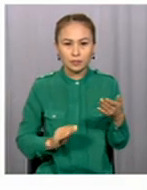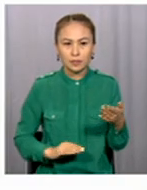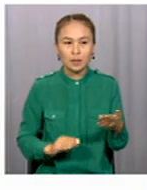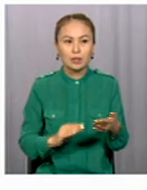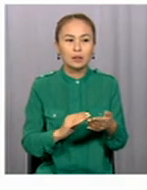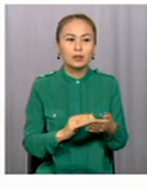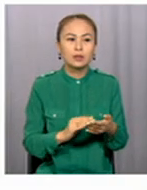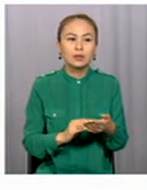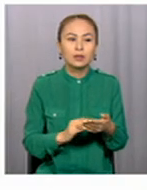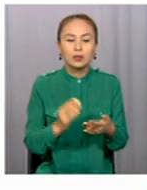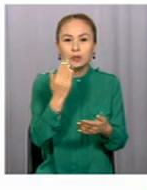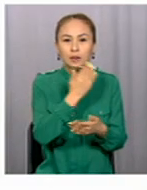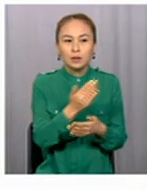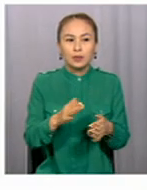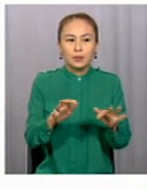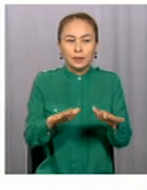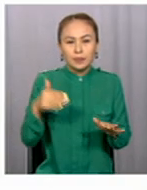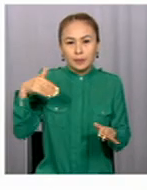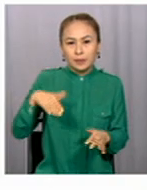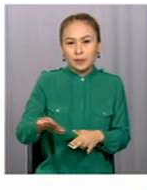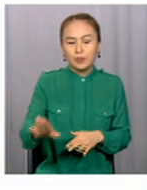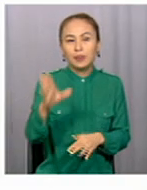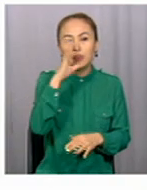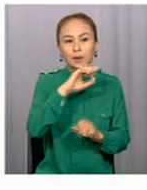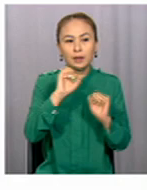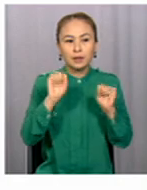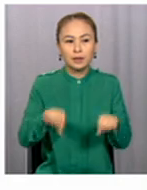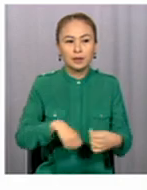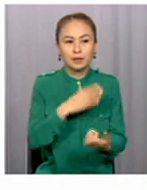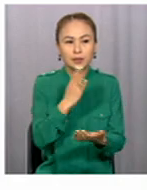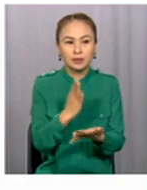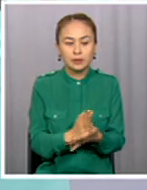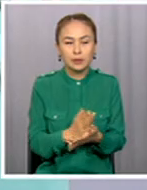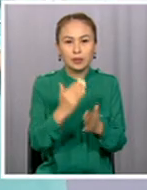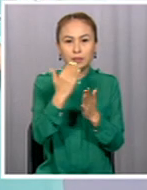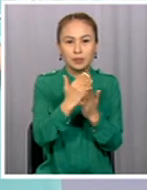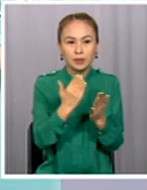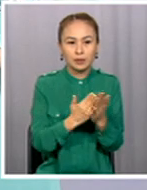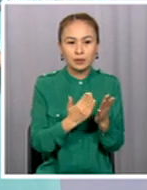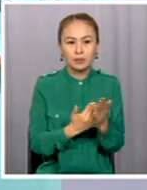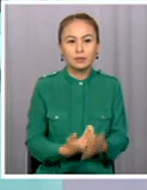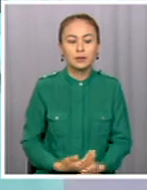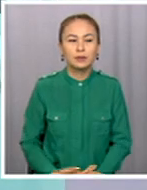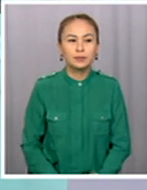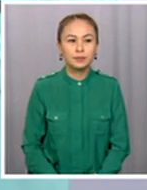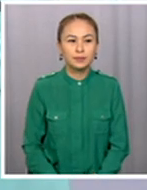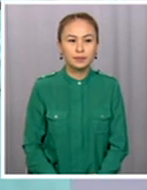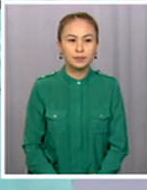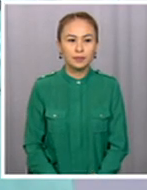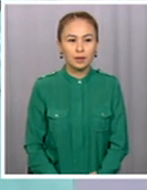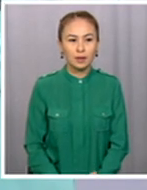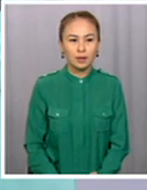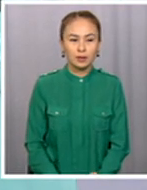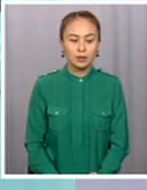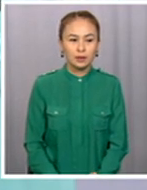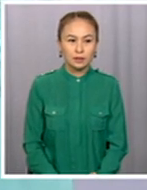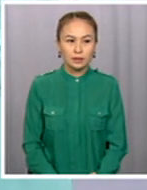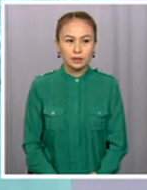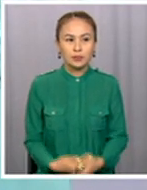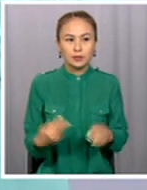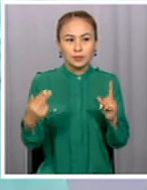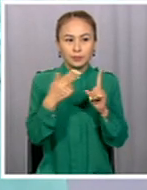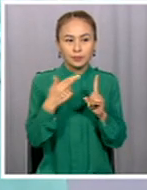пішімдеуге, оны басып шығаруға мүмкіндік беретін бағдарлама екенін білеміз. Ал